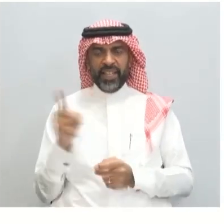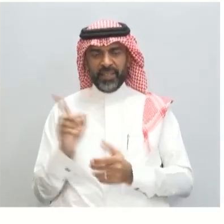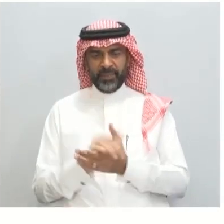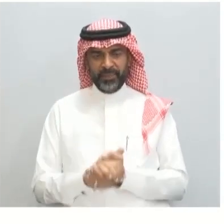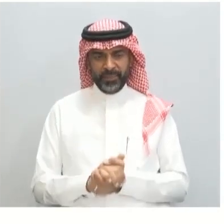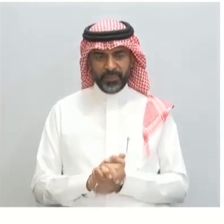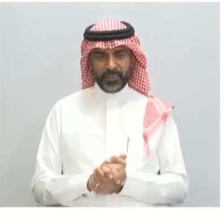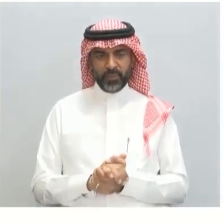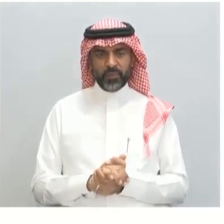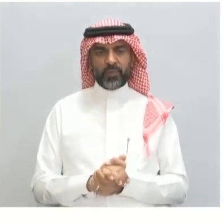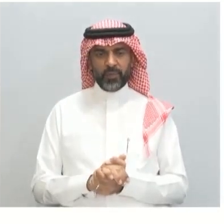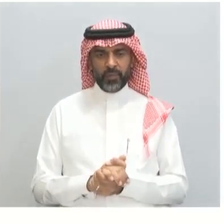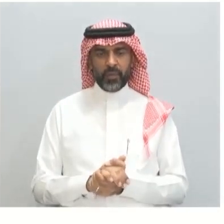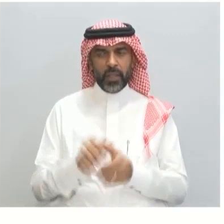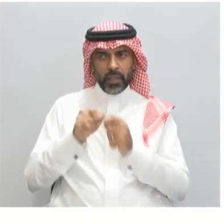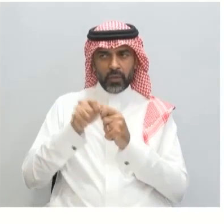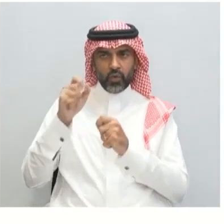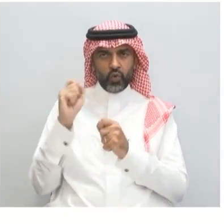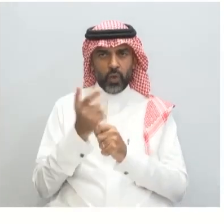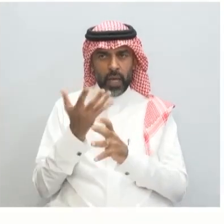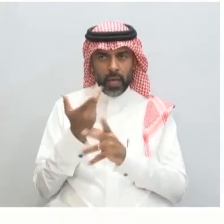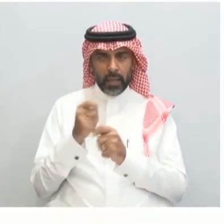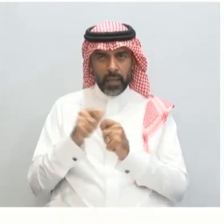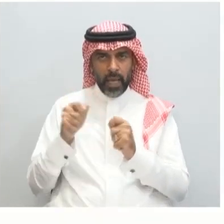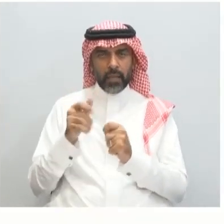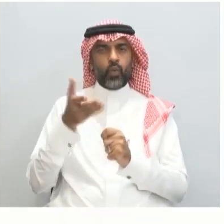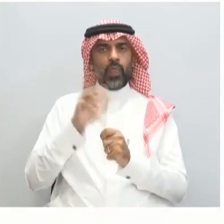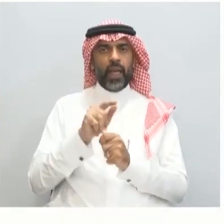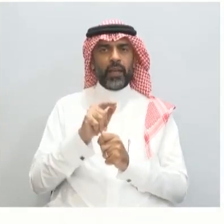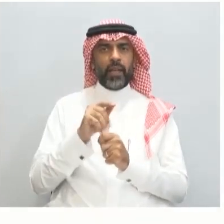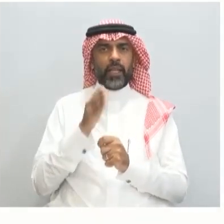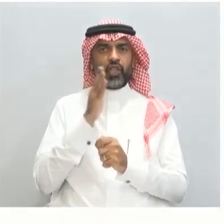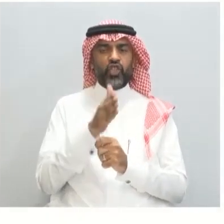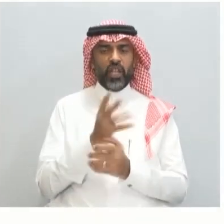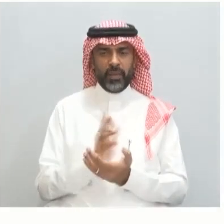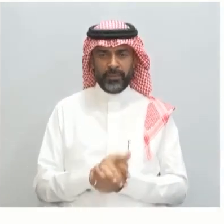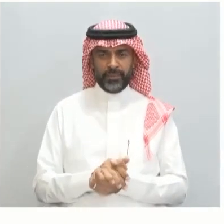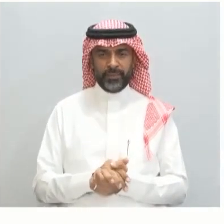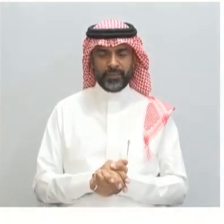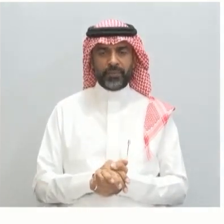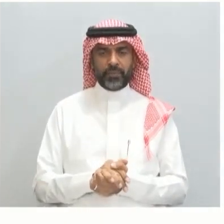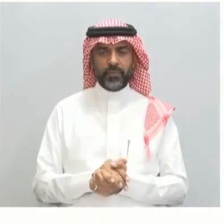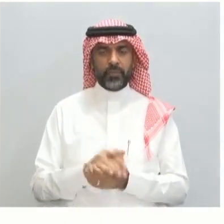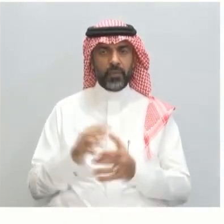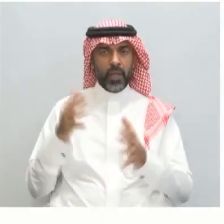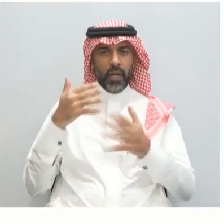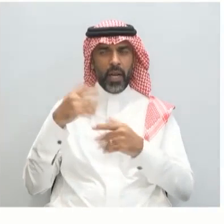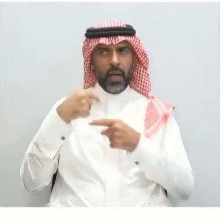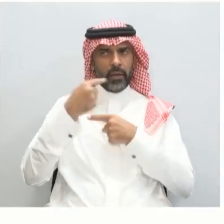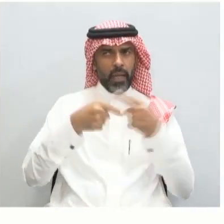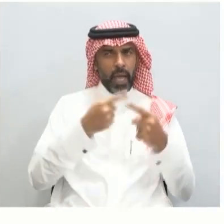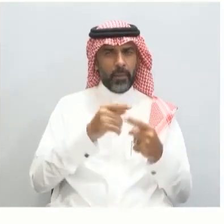ما بجهاز ما يطلق عليه دواره الرياح انواع الرياح دائمه